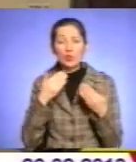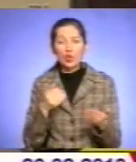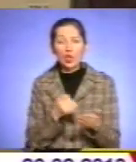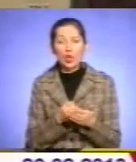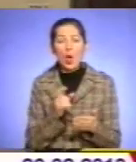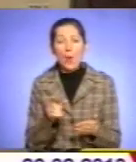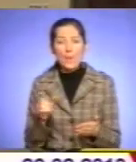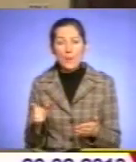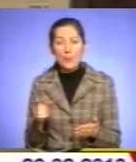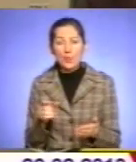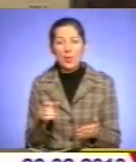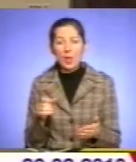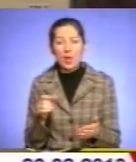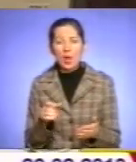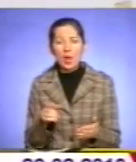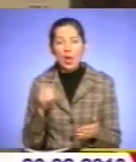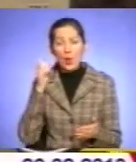поміркованих тернополян,